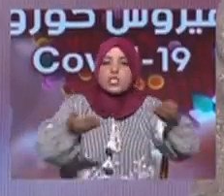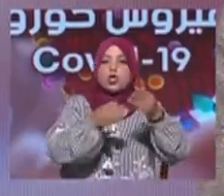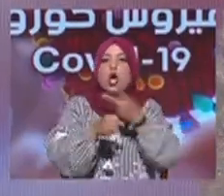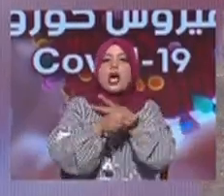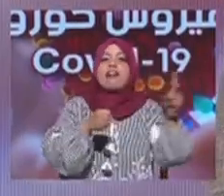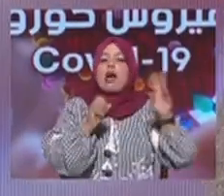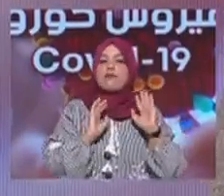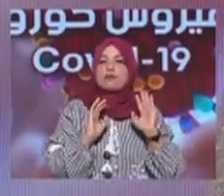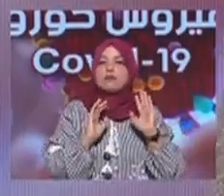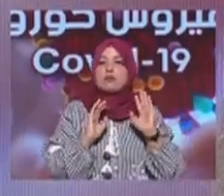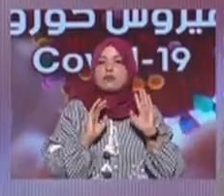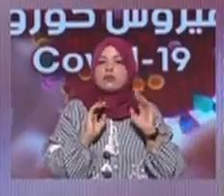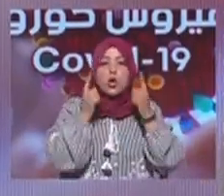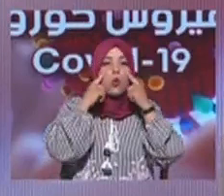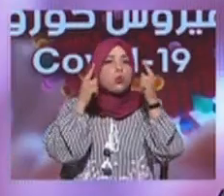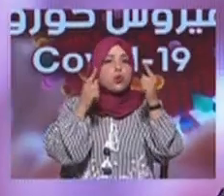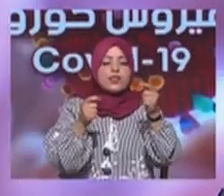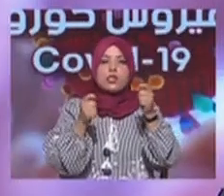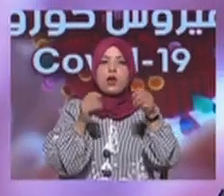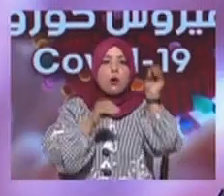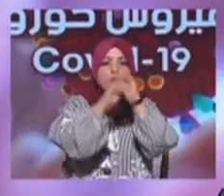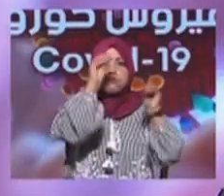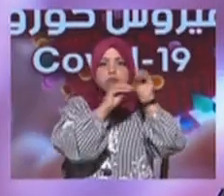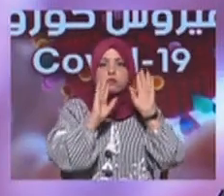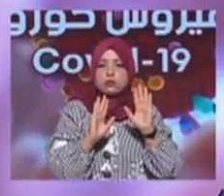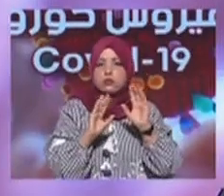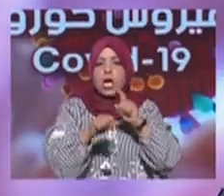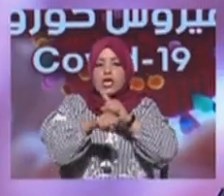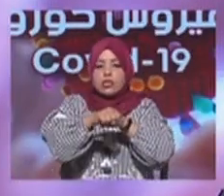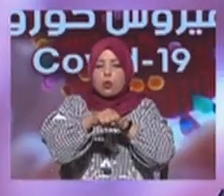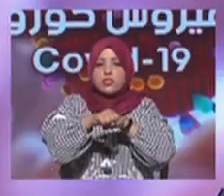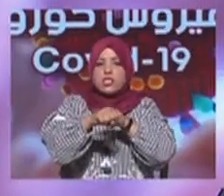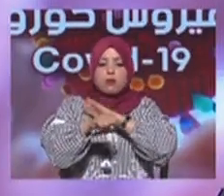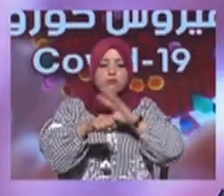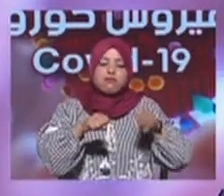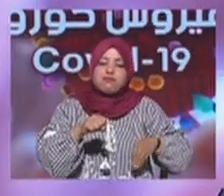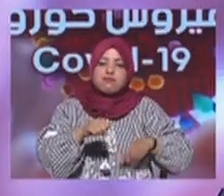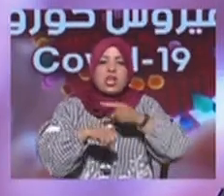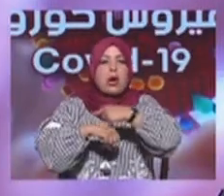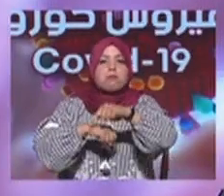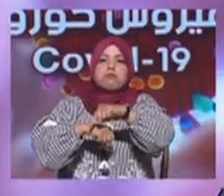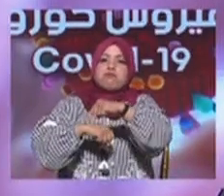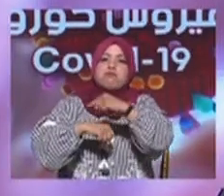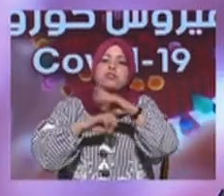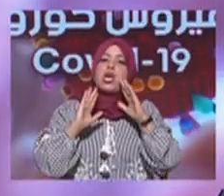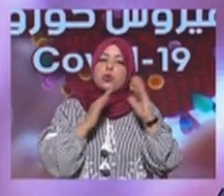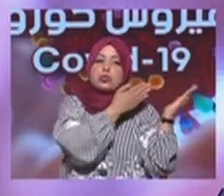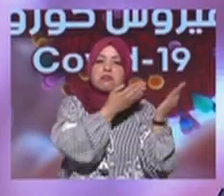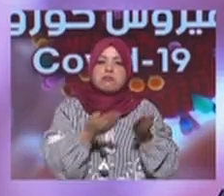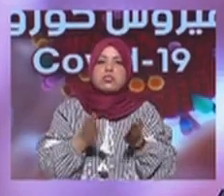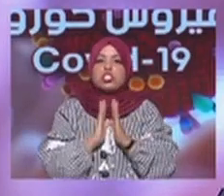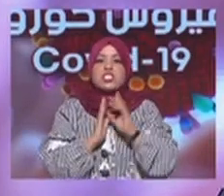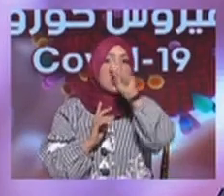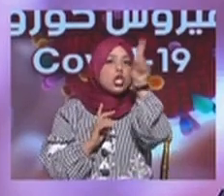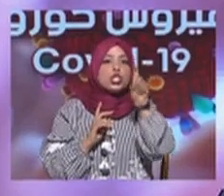يلزمها تصير. هذا علاش ما عنديش برشا وقت وخسارة معناها ما خلط علينا كان توا في ربع ساعة الأخرانية. سؤال واحد وثاني